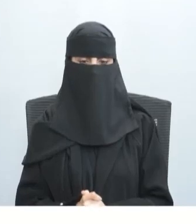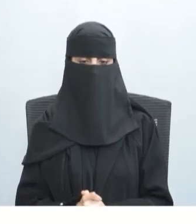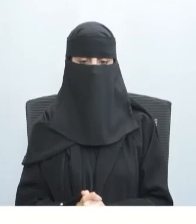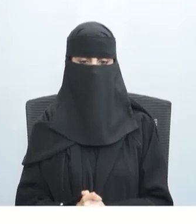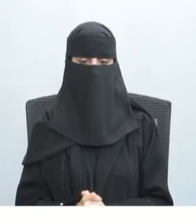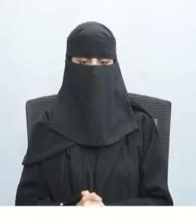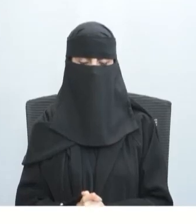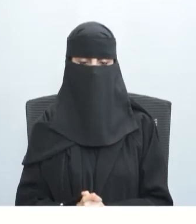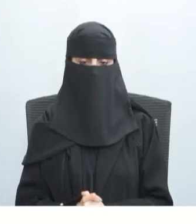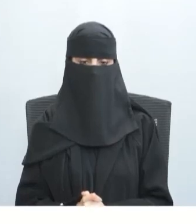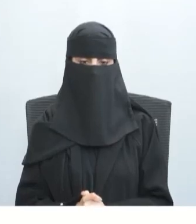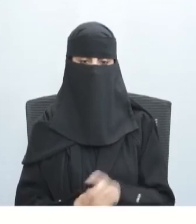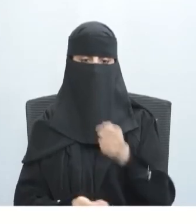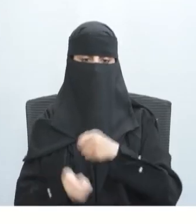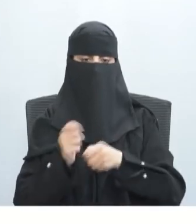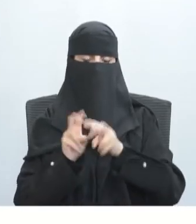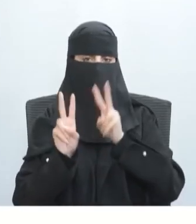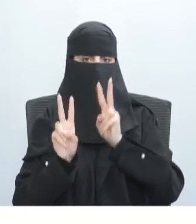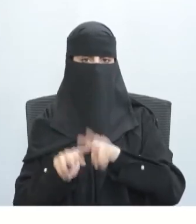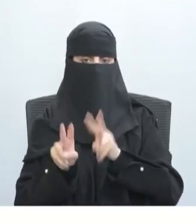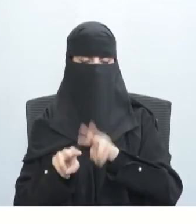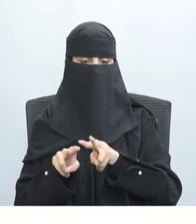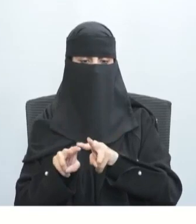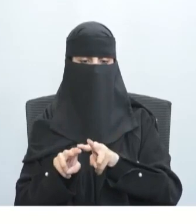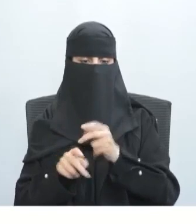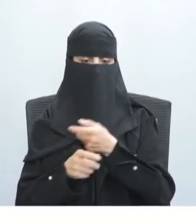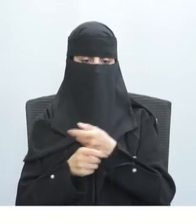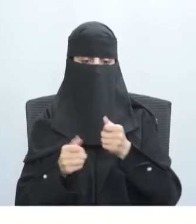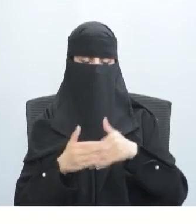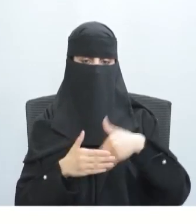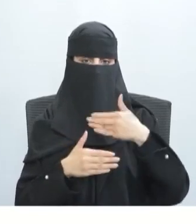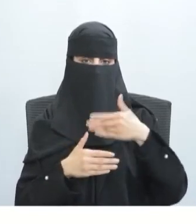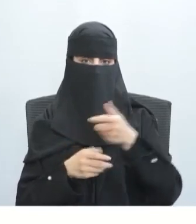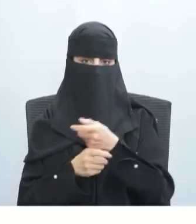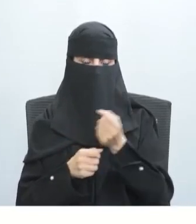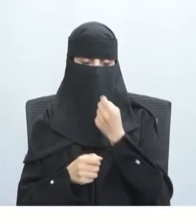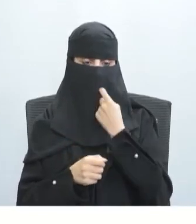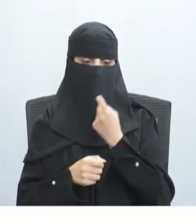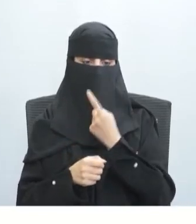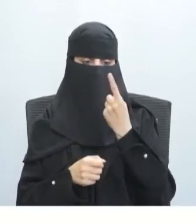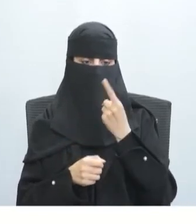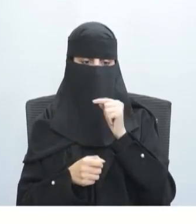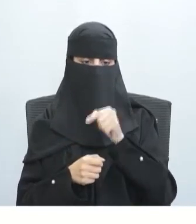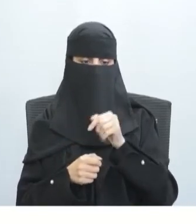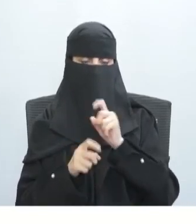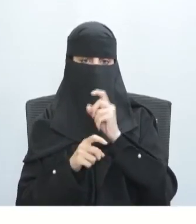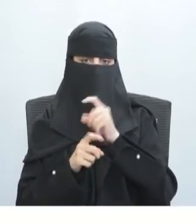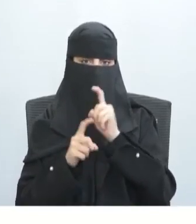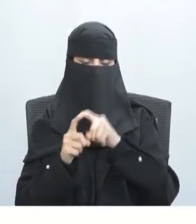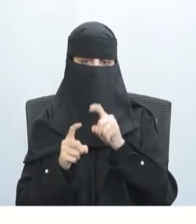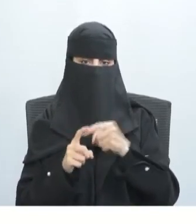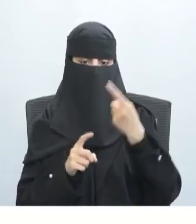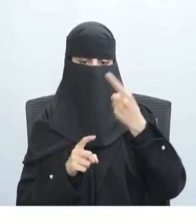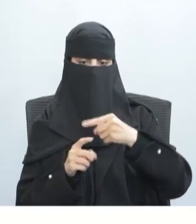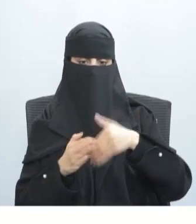الارباح باستخدام نفس المثال السابق القيمه المستقبليه مبلغ 100 ريال بعاد نسبته 10 بعد ثلاث اعوام تكون